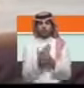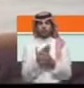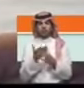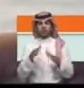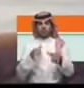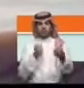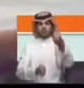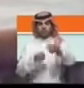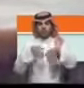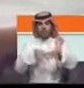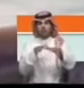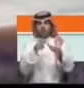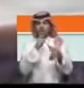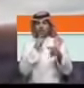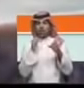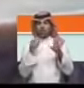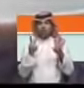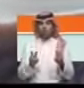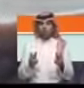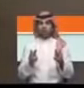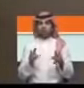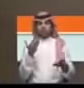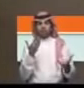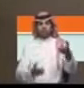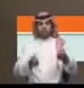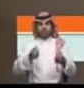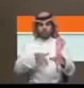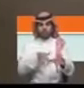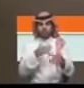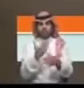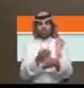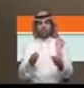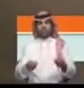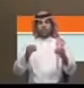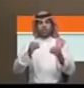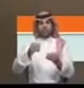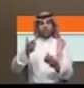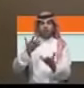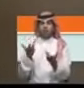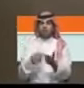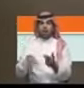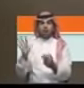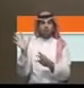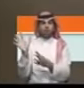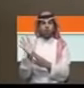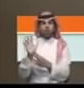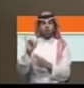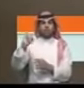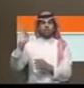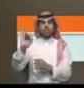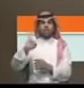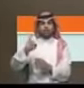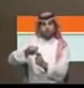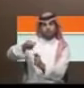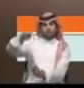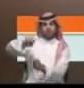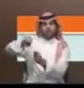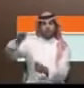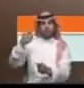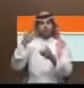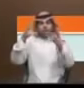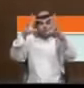في حركة النقل بوسط البلاد في ظل توقعات بأن يصل ارتفاع الثلوج إلى 45 سنتيمترا جنوبية دنفر.